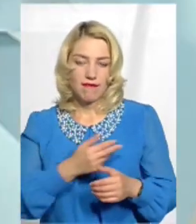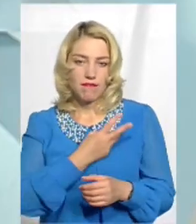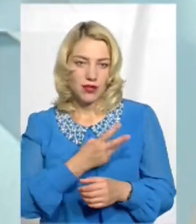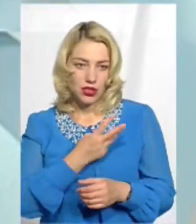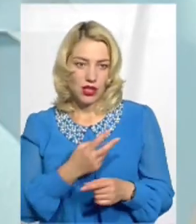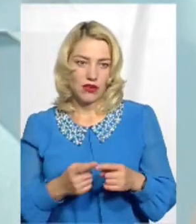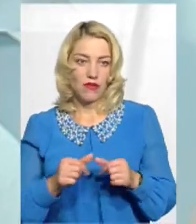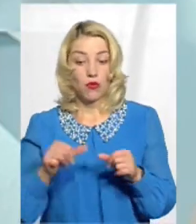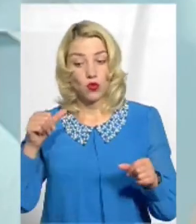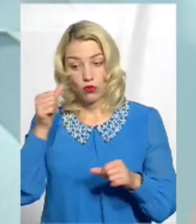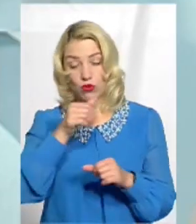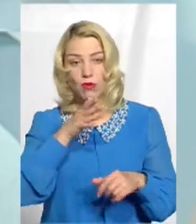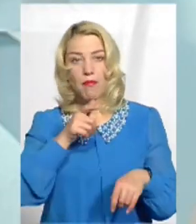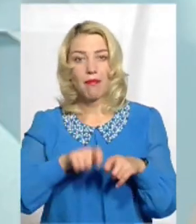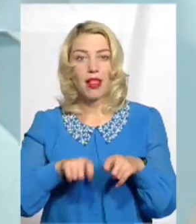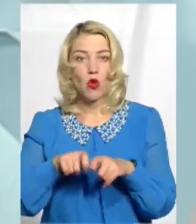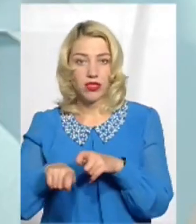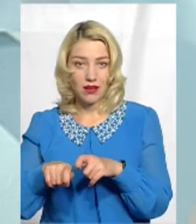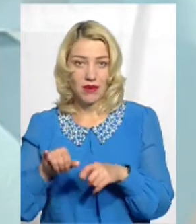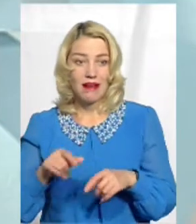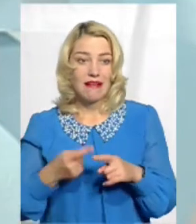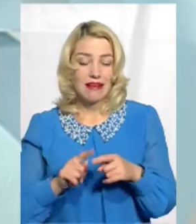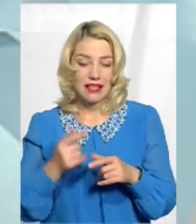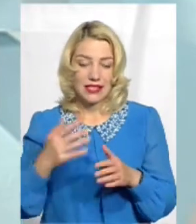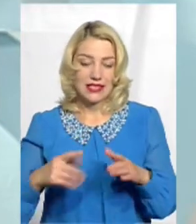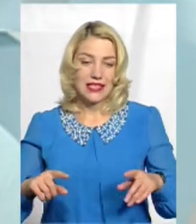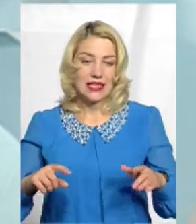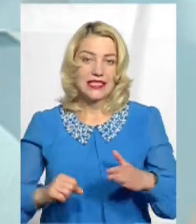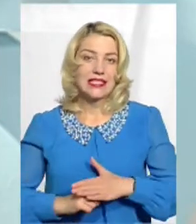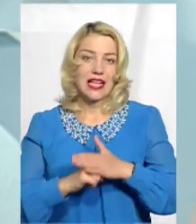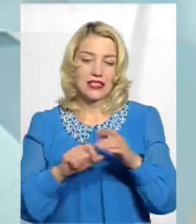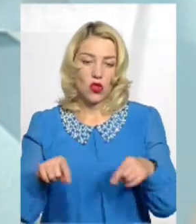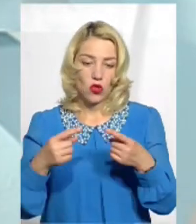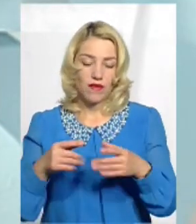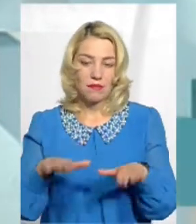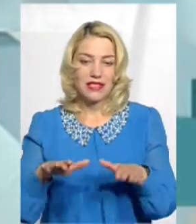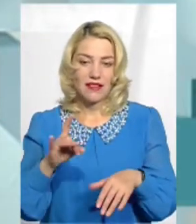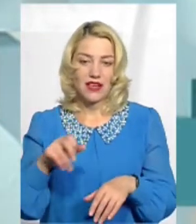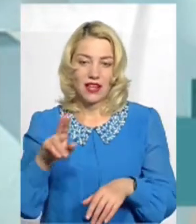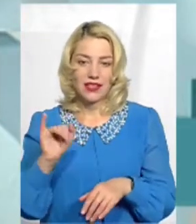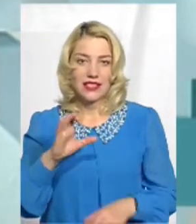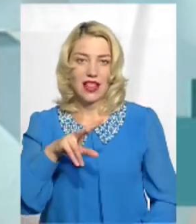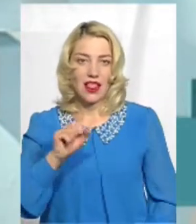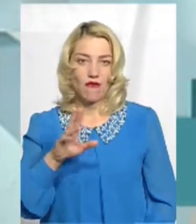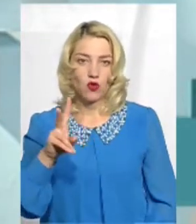у минулому році бути пілотними, і їхні засновники, місцеві ради, в тому числі Славутська рада, у минулому